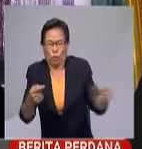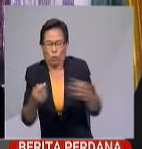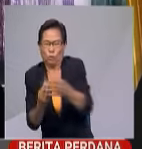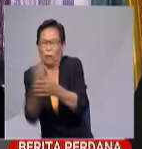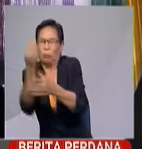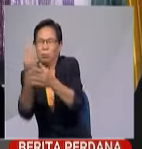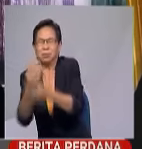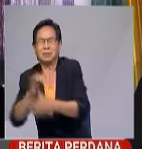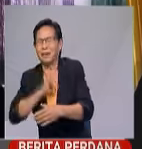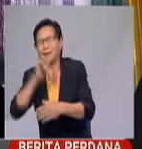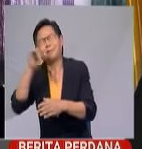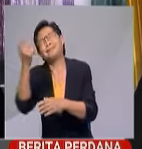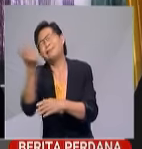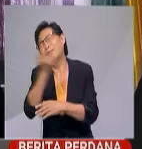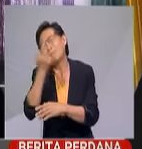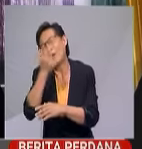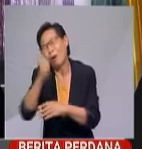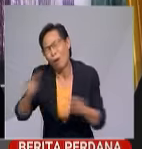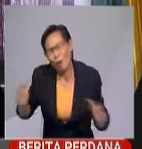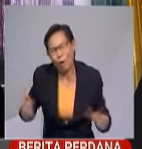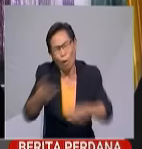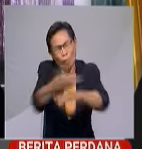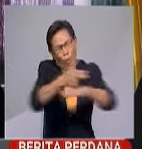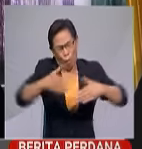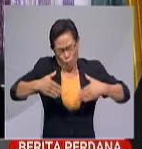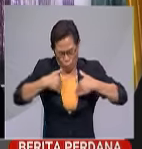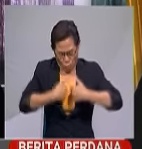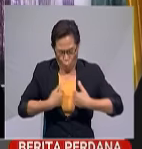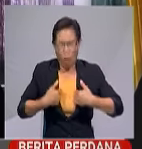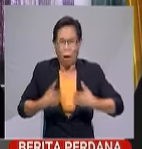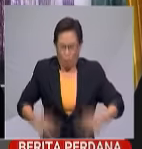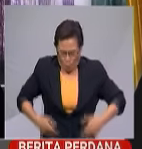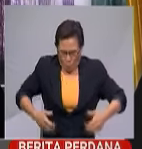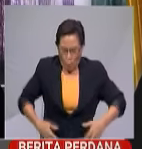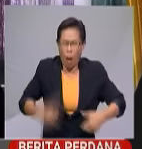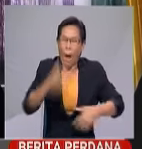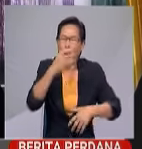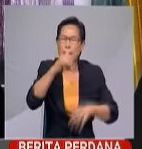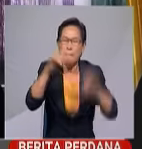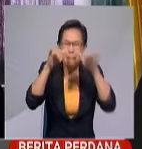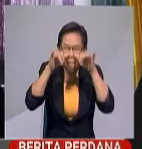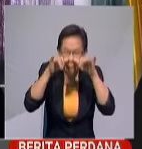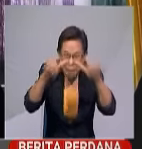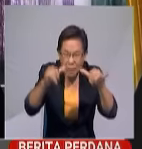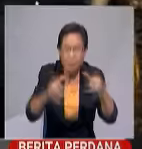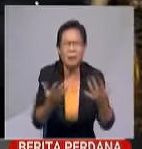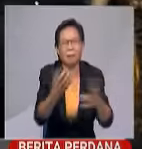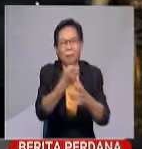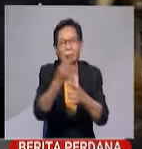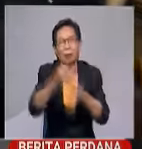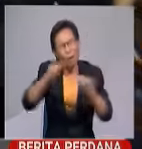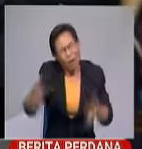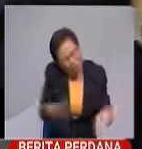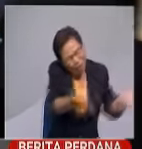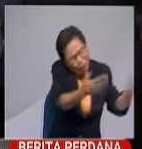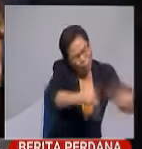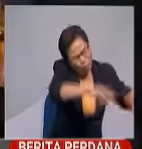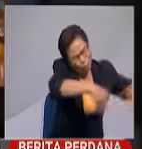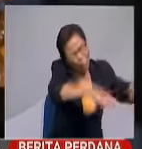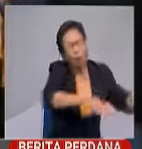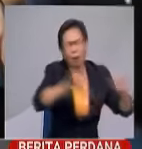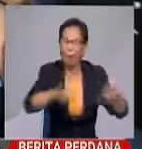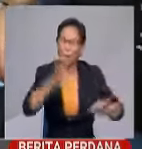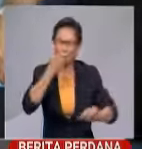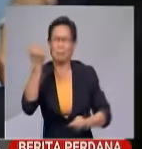untuk menembak kera-kera, monyet-monyet yang apa masuk, babi yang apa ni, kalau boleh halau lah.